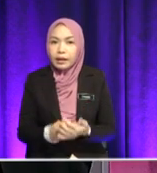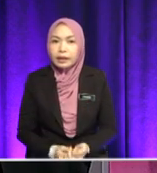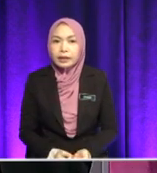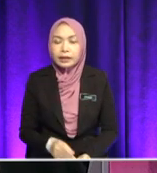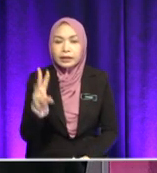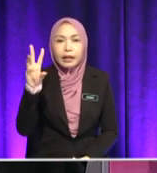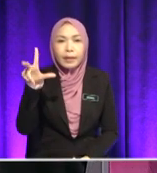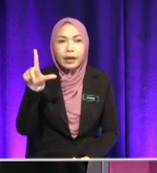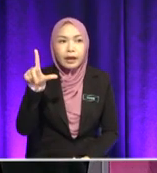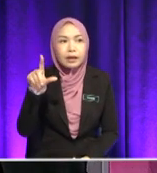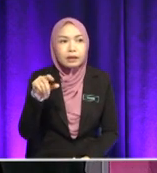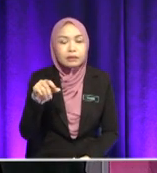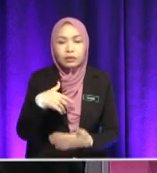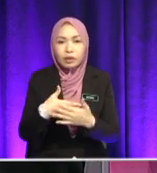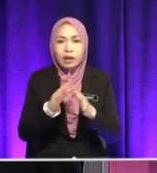26